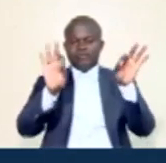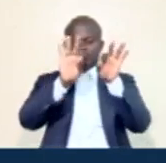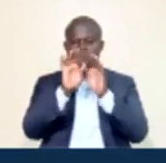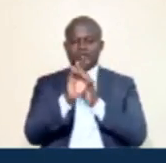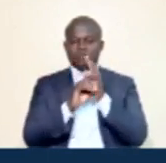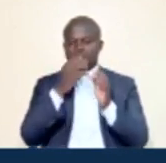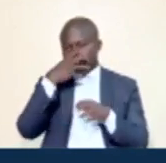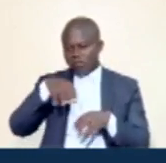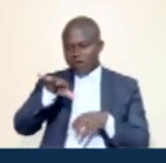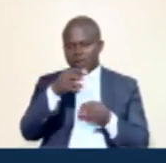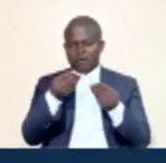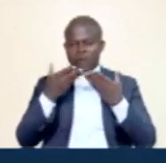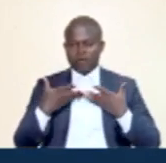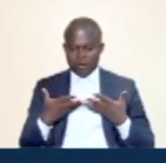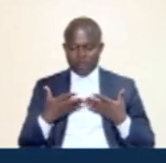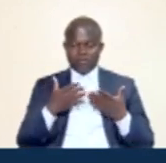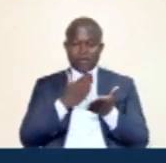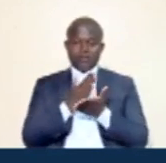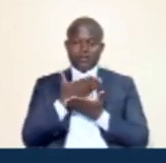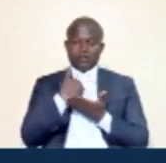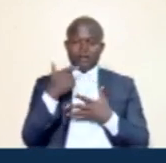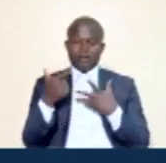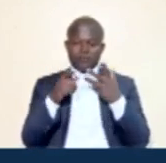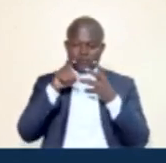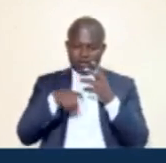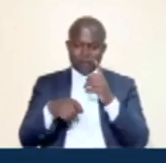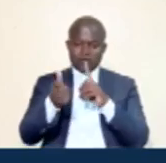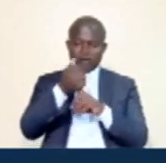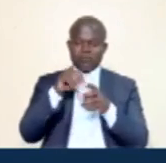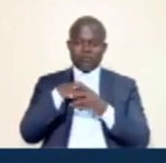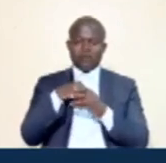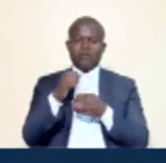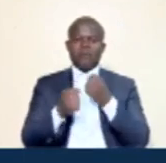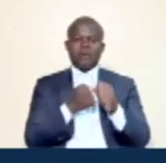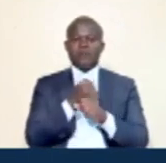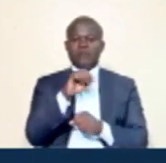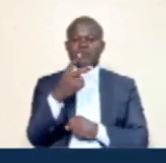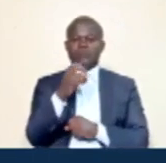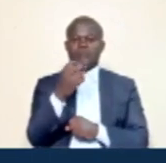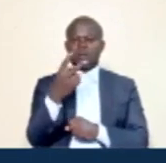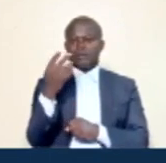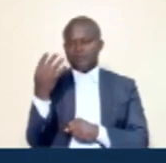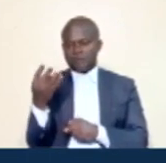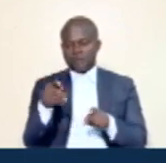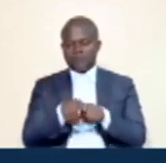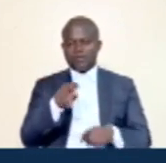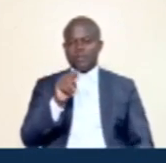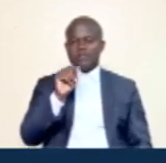Mangaka. Dufite koko ibyo tugomba kugeraho muri 2024 nka